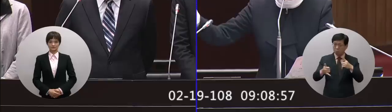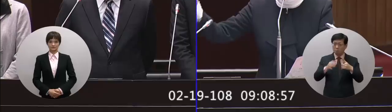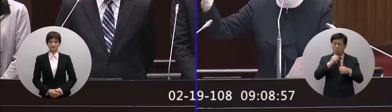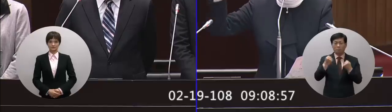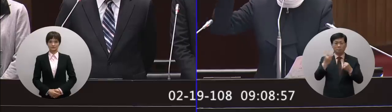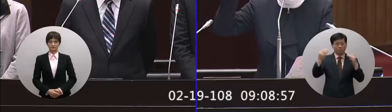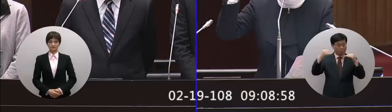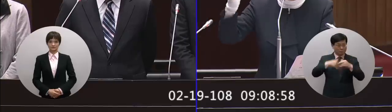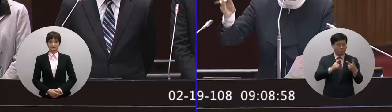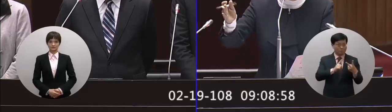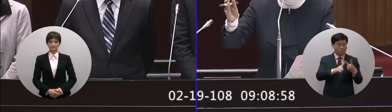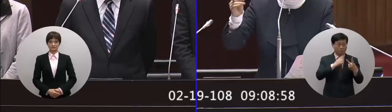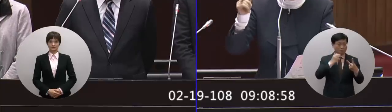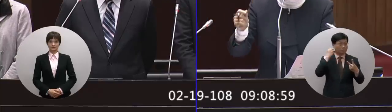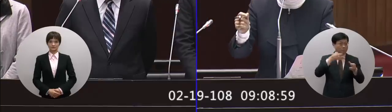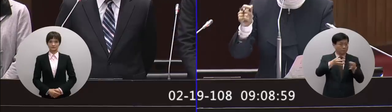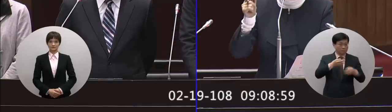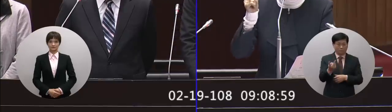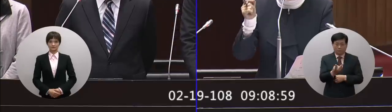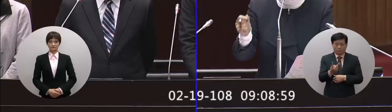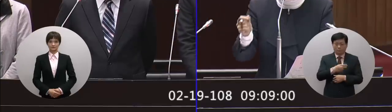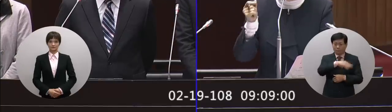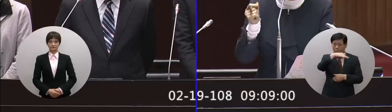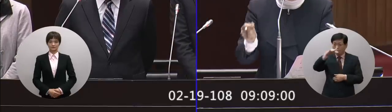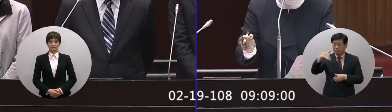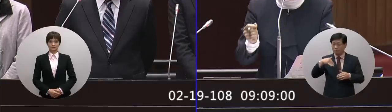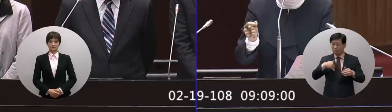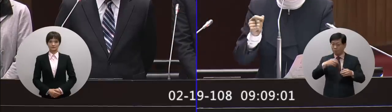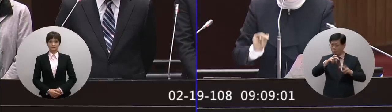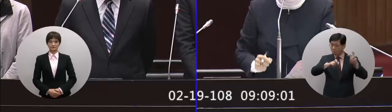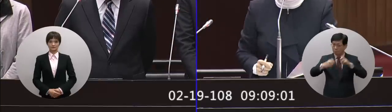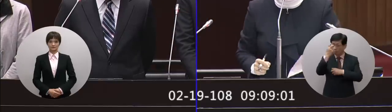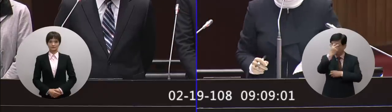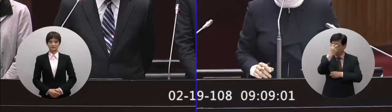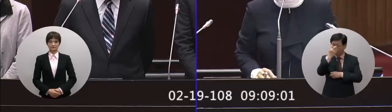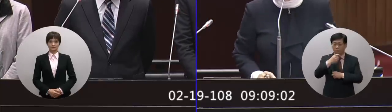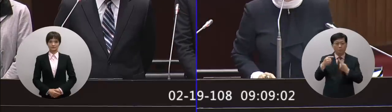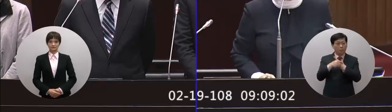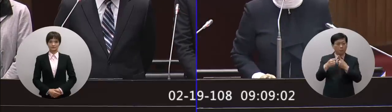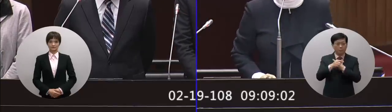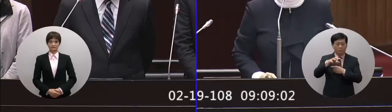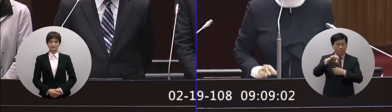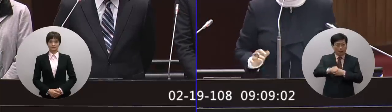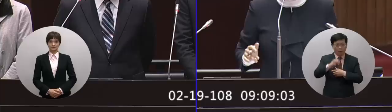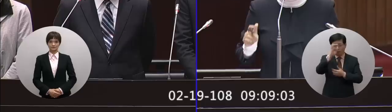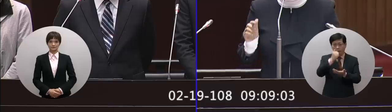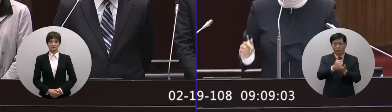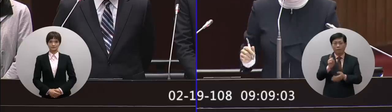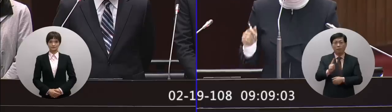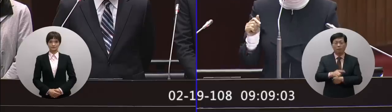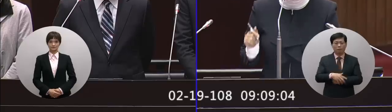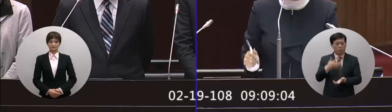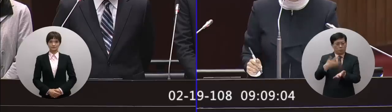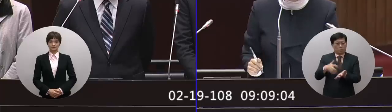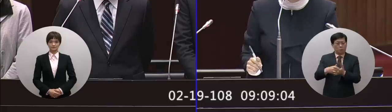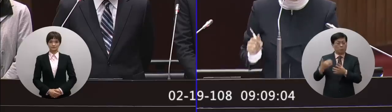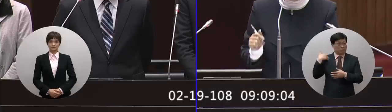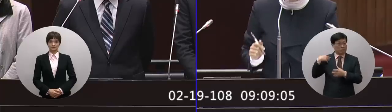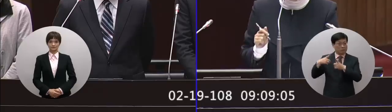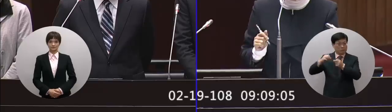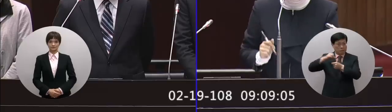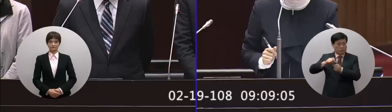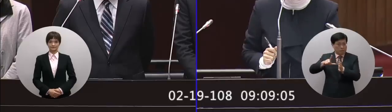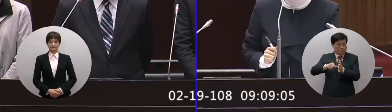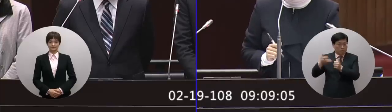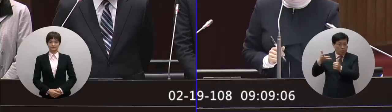在三峡还有新店的山区调查研究的过程里面，我们找出了什么？我们找出了非常多日据时代